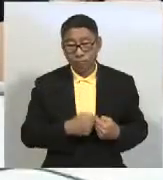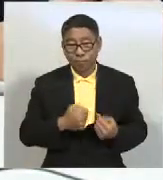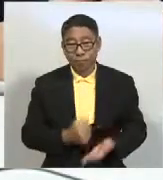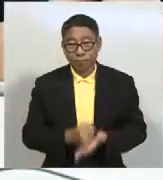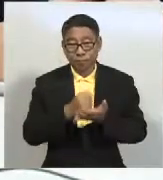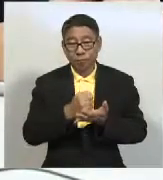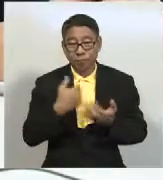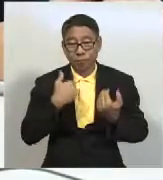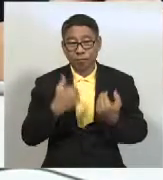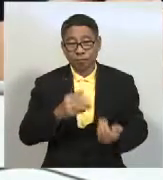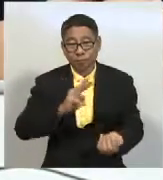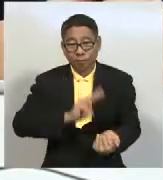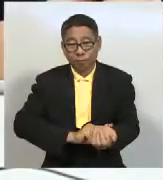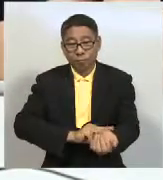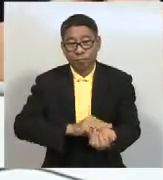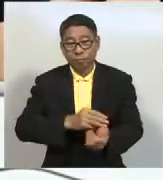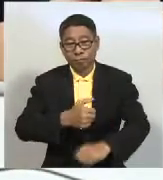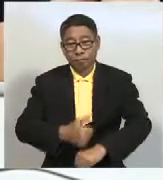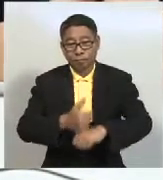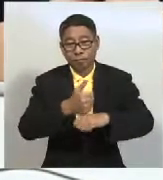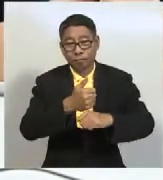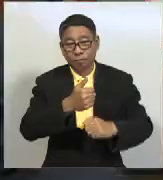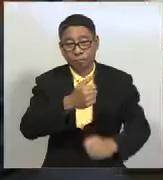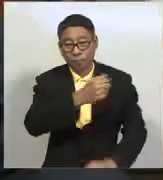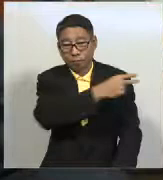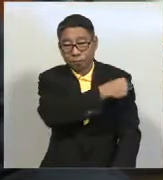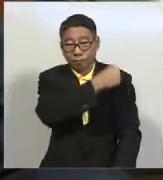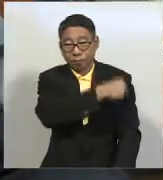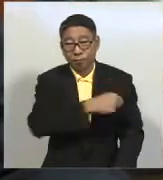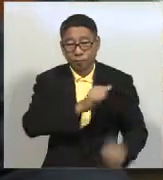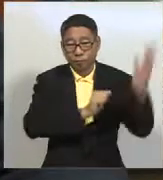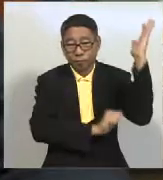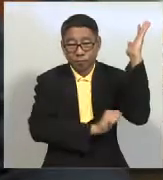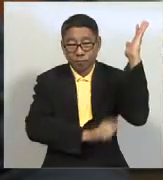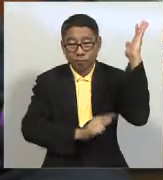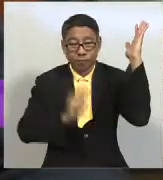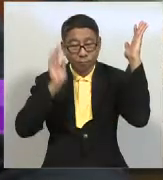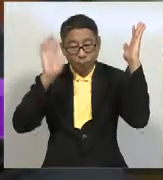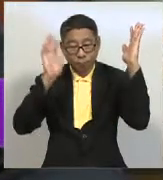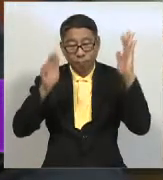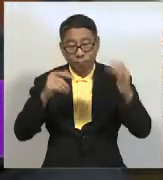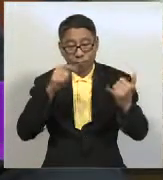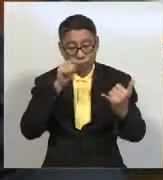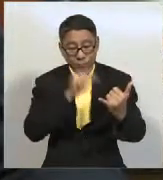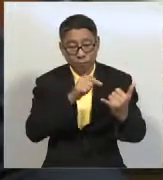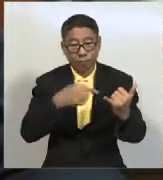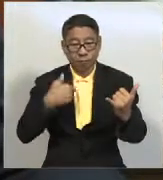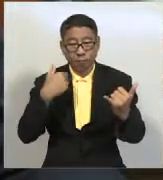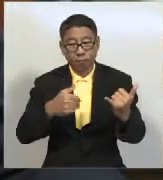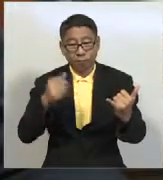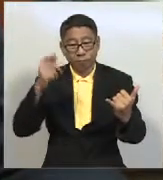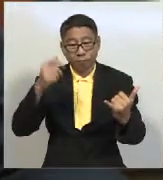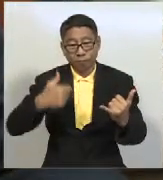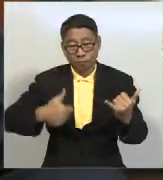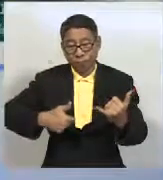โดยนายแพทย์บรรยงเหล่าเจริญสุขผู้อำนวยการโรงพยาบาลยะลาได้แถลงความคืบหน้าอาการของนายคณากรเพียรชนะ